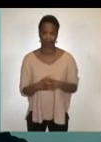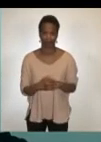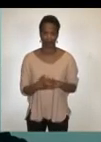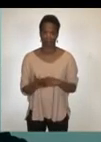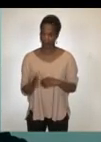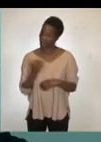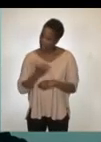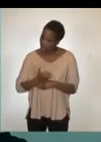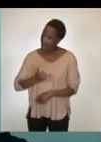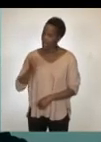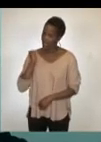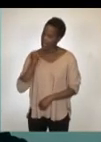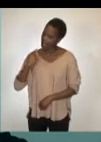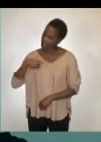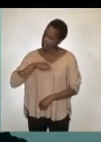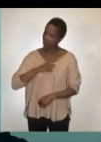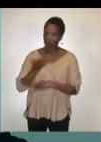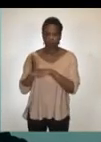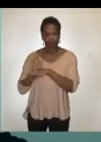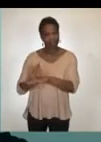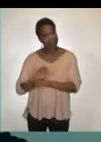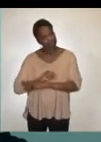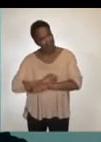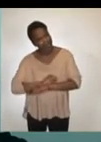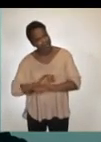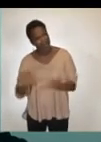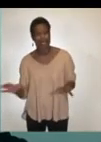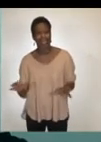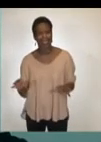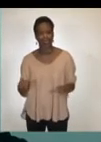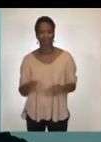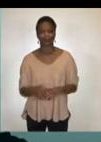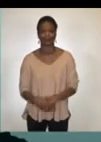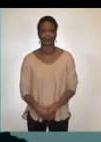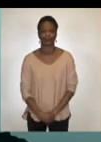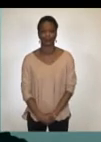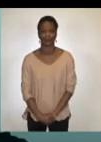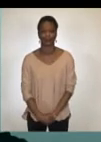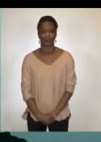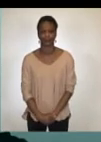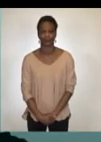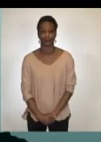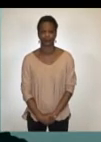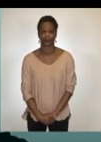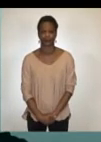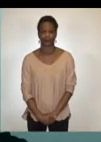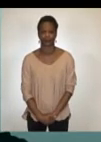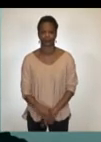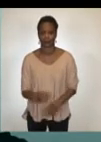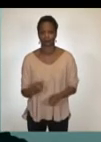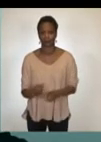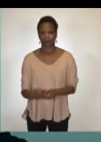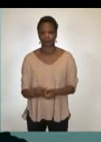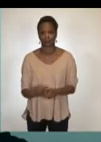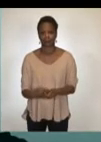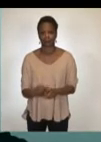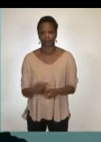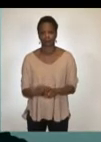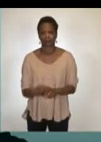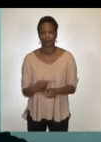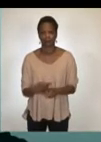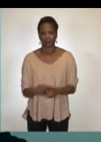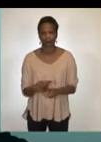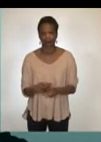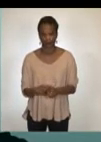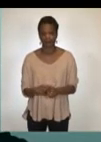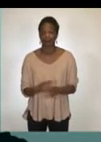pris le temps bien de présenter l'ensemble de notre projet de mandature. Et au fil de tous les conseils municipaux, vous avez des